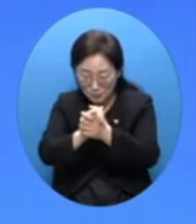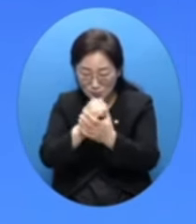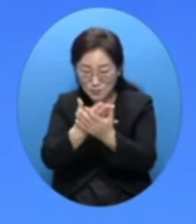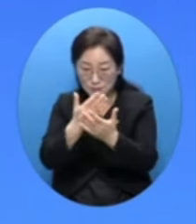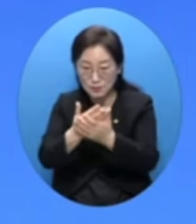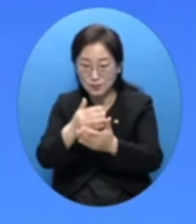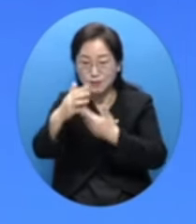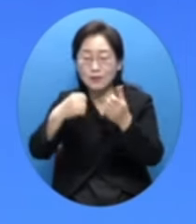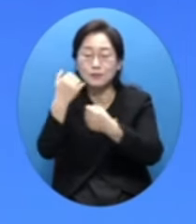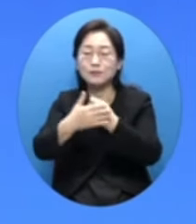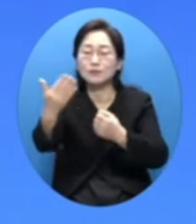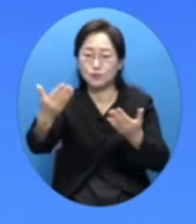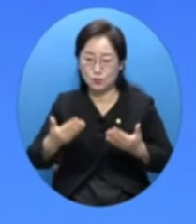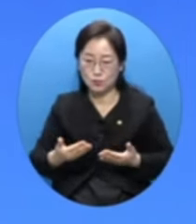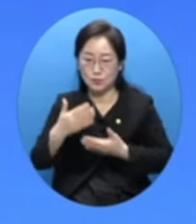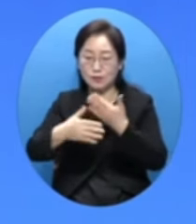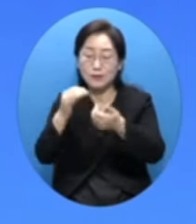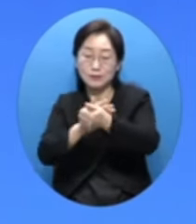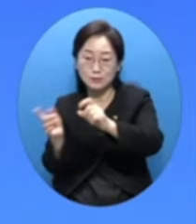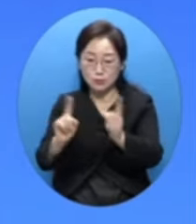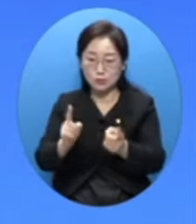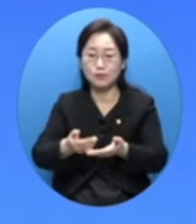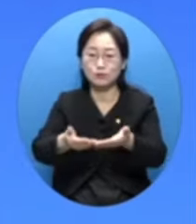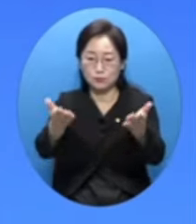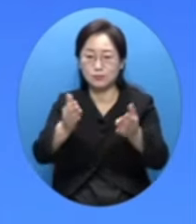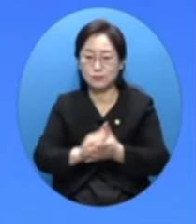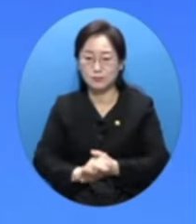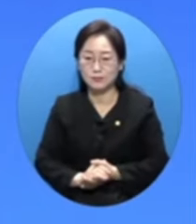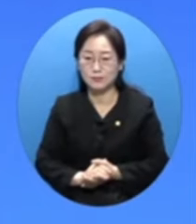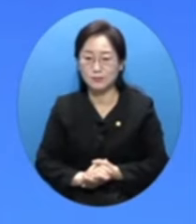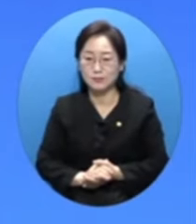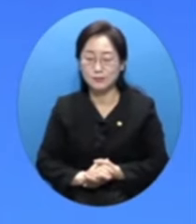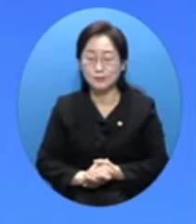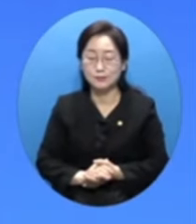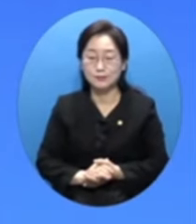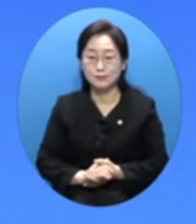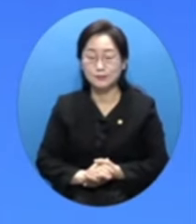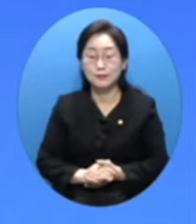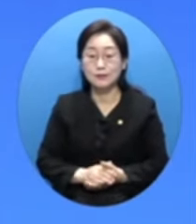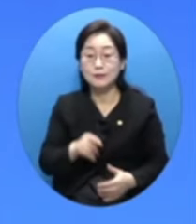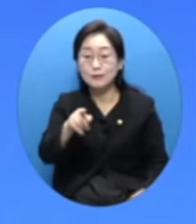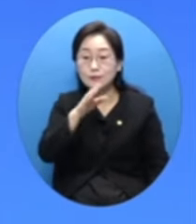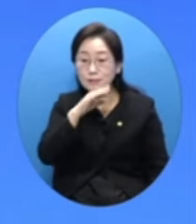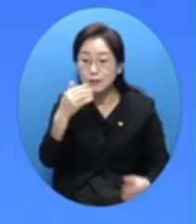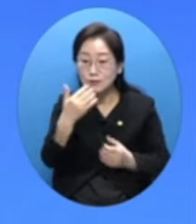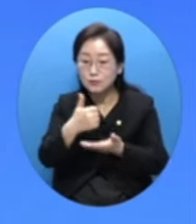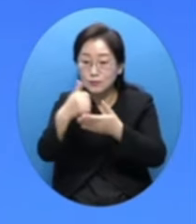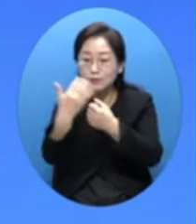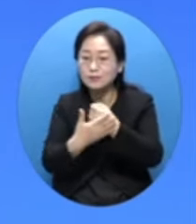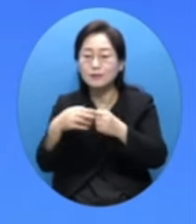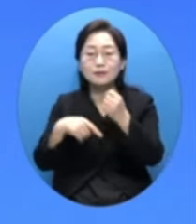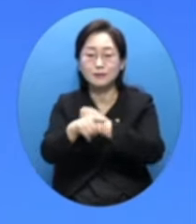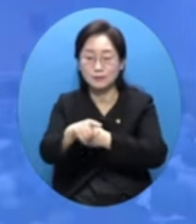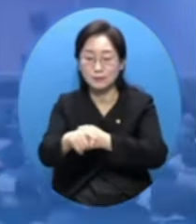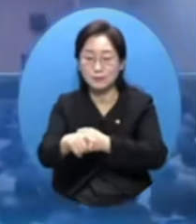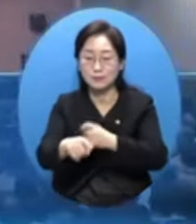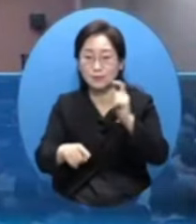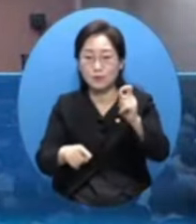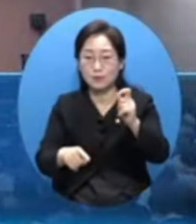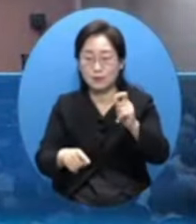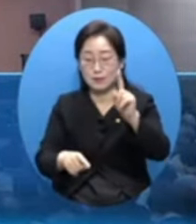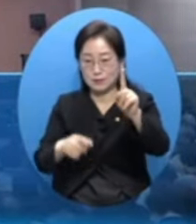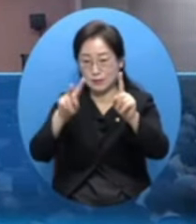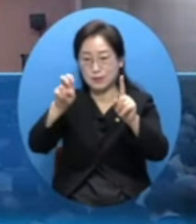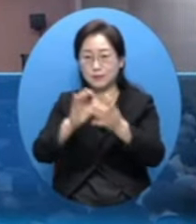은혜가 임하는 것입니다 하나님의 치료가 임하는 것입니다 이것이 주님의 은혜입니다 골로세서 1장 20절은